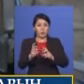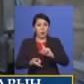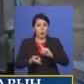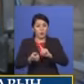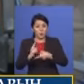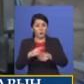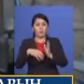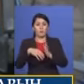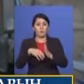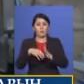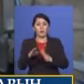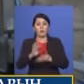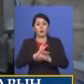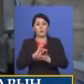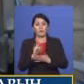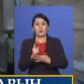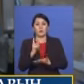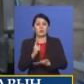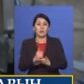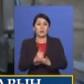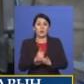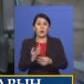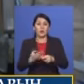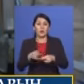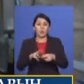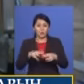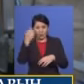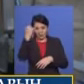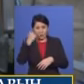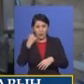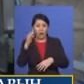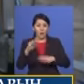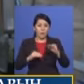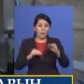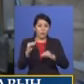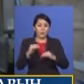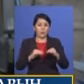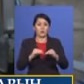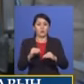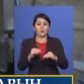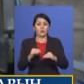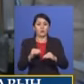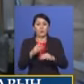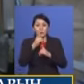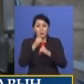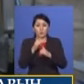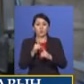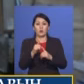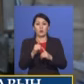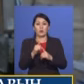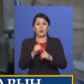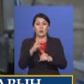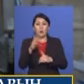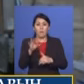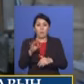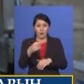модернизациялары қамтамасыз етілу керек. Өйткені ескі оборудованияда олар көп қайтадан өндіре алмайды.